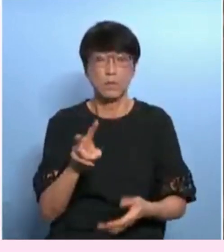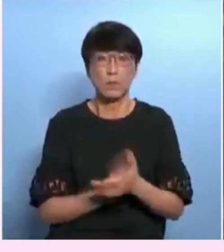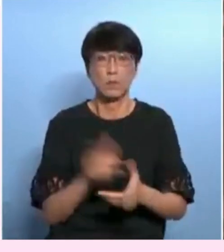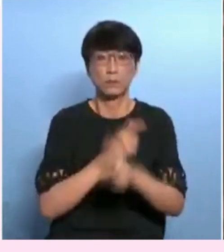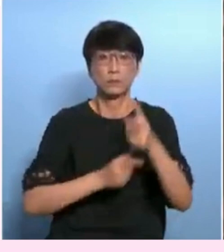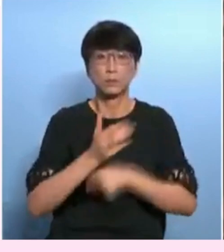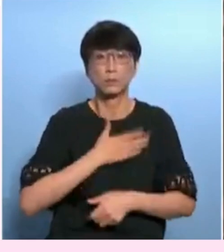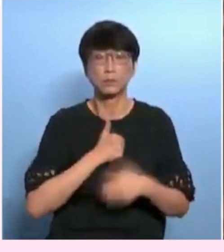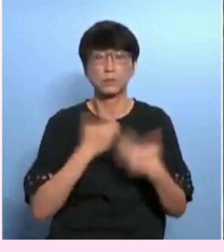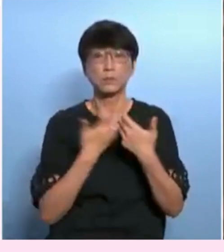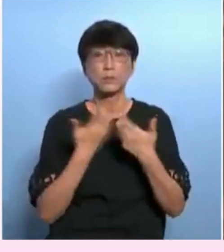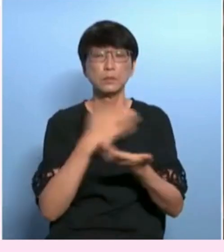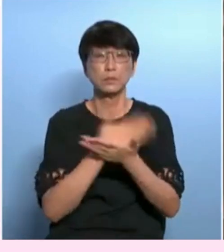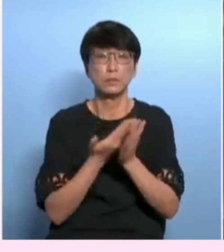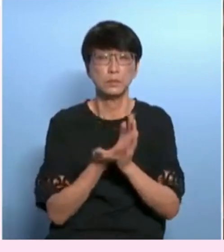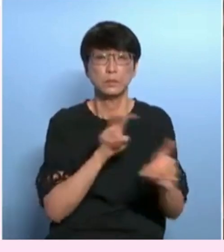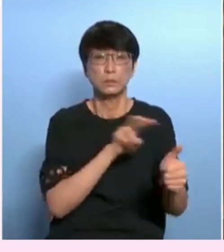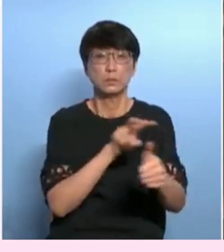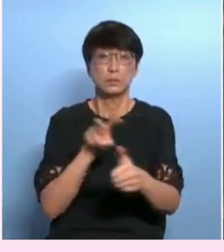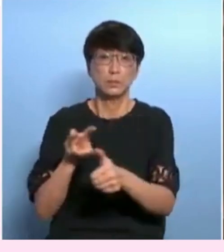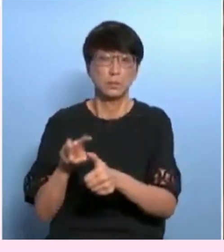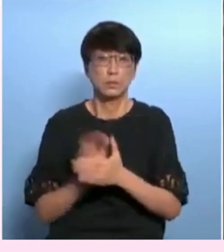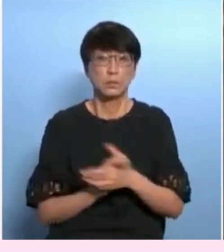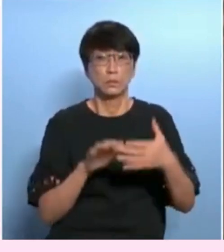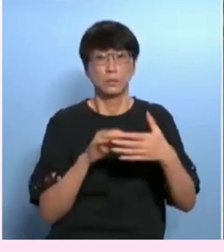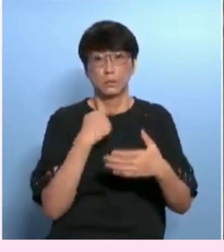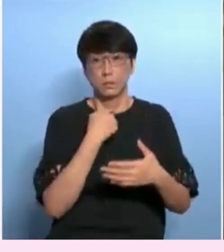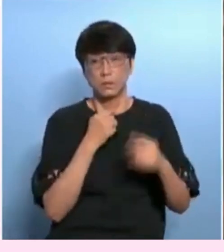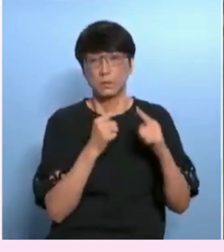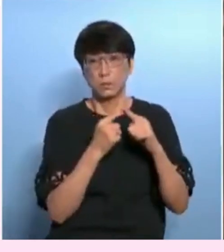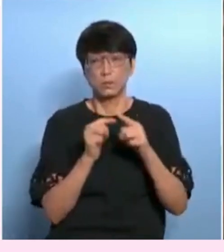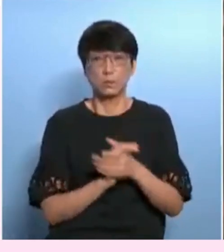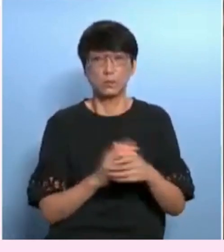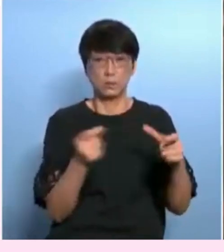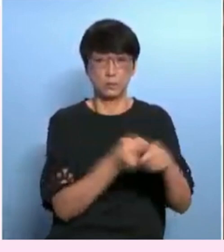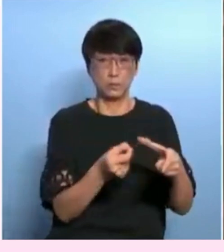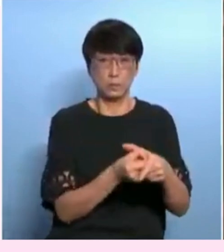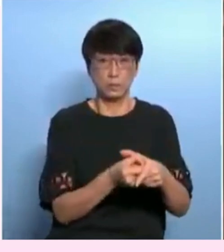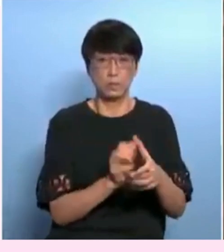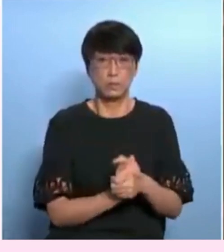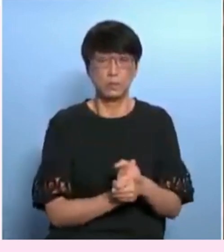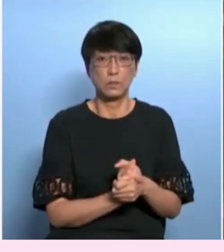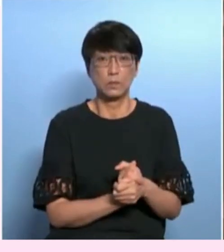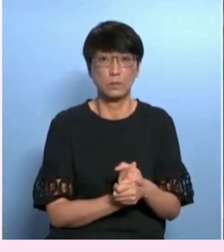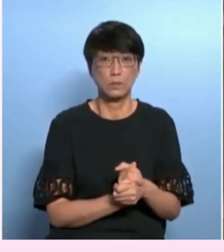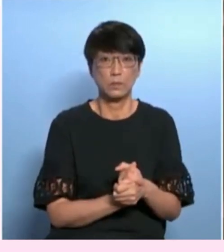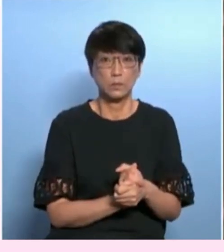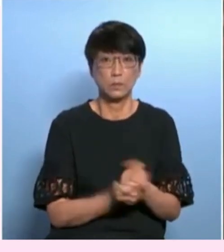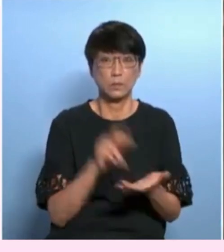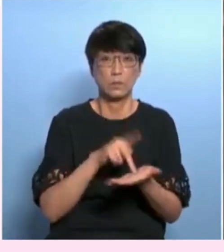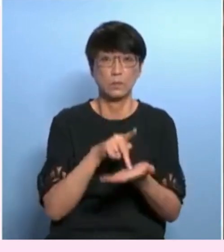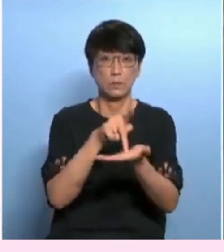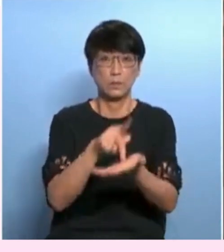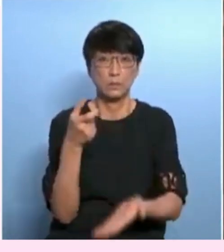算案入面，我哋方方面面都照顧到唔同方面嘅需要，包括企業嚟講，我哋嗰個嘅貸款計劃